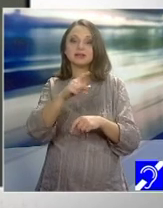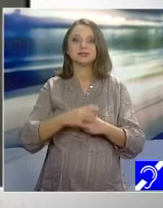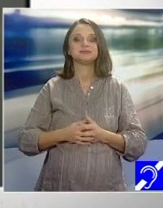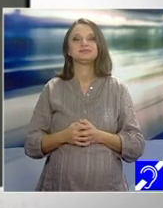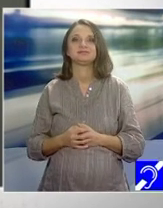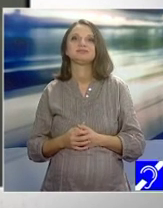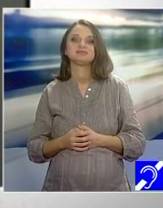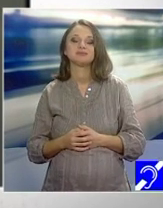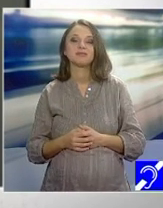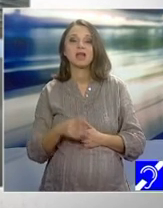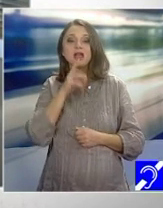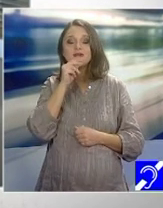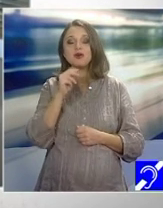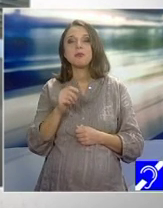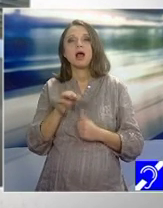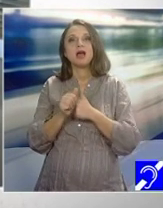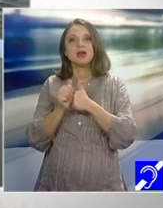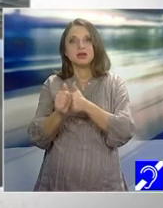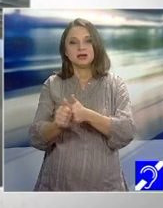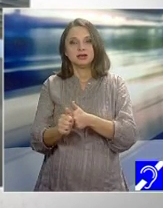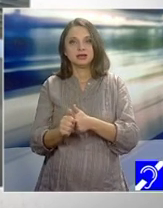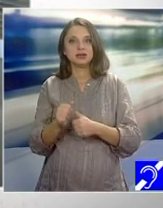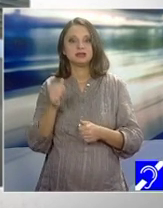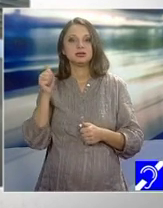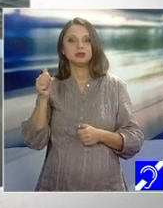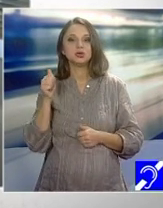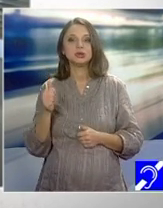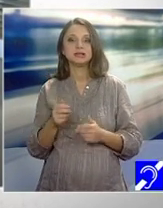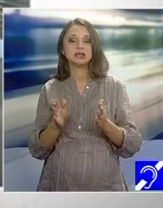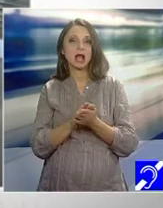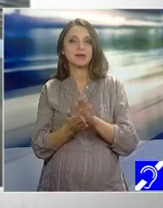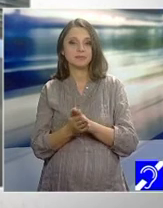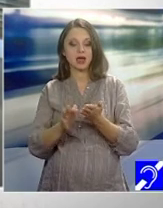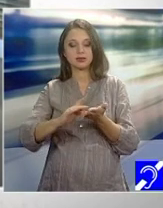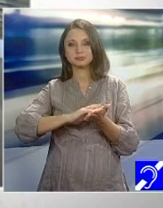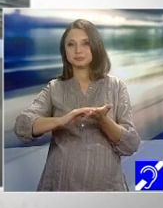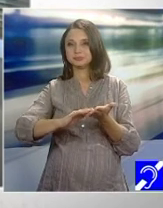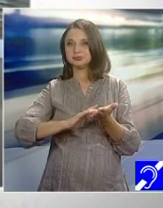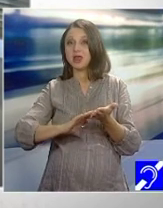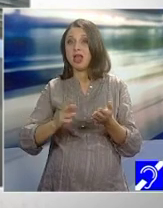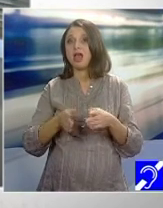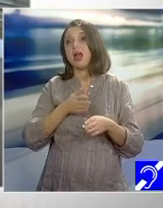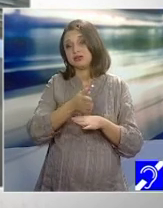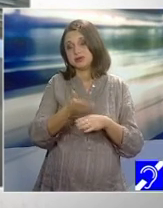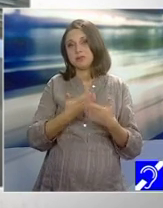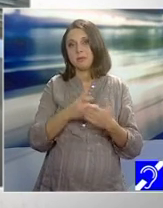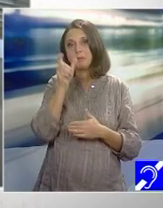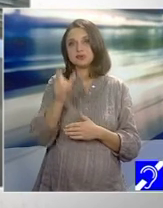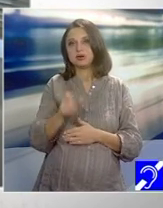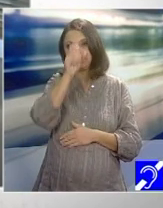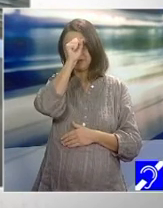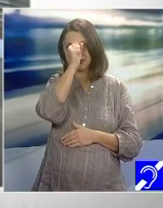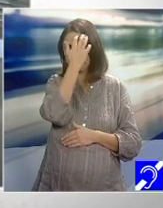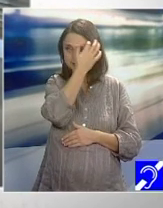Ghiduri turistice adaptate, așa cum vedem aici, cu limbaj brai, care sunt accesibile